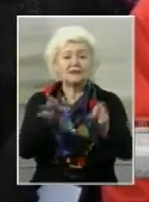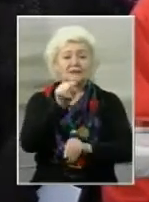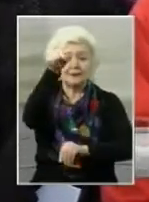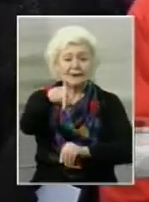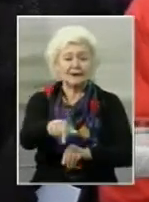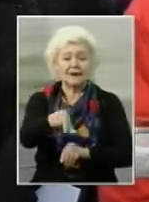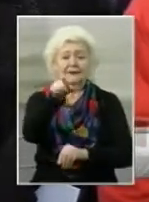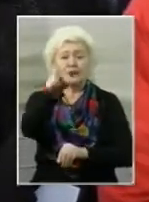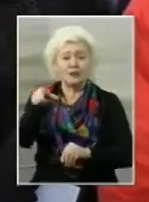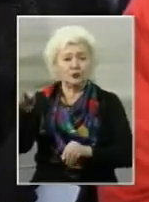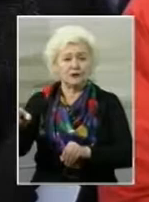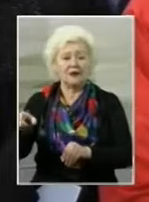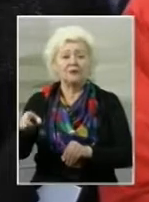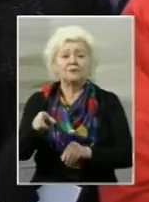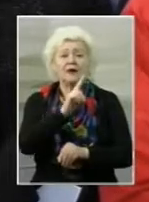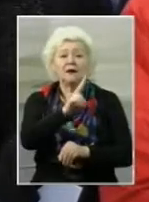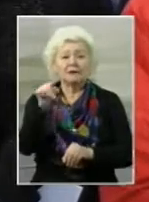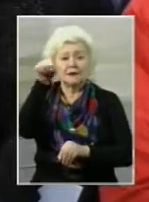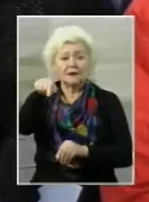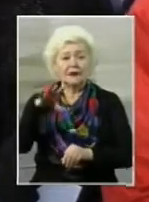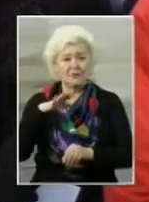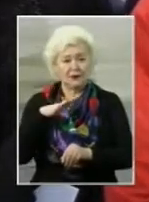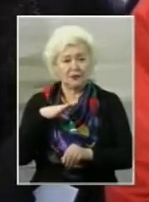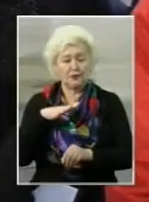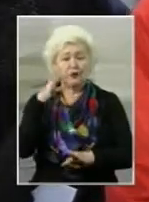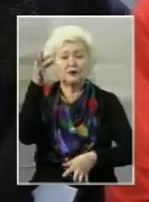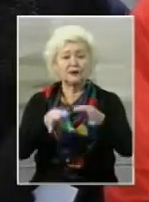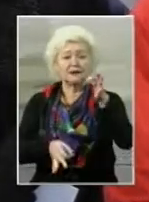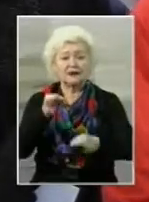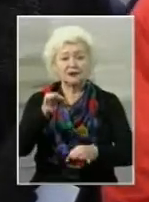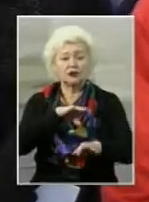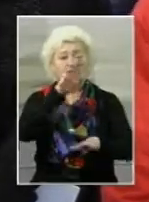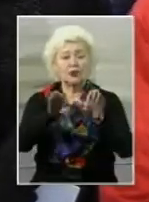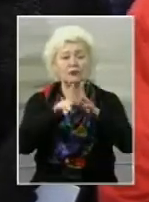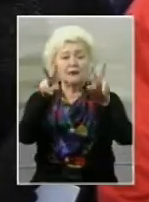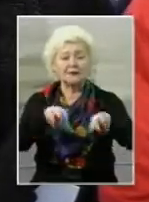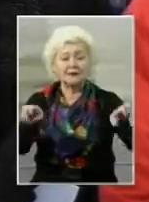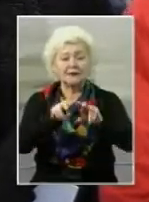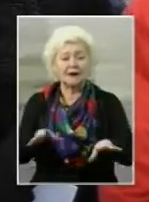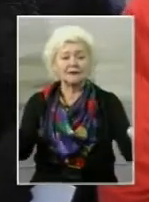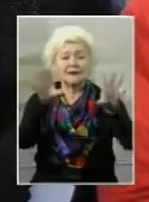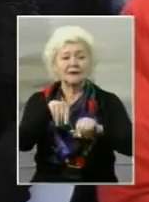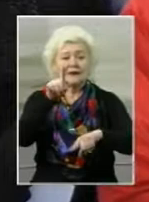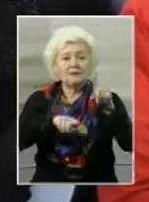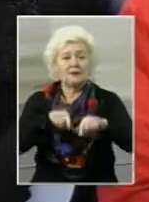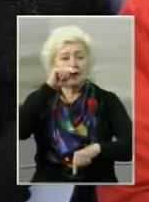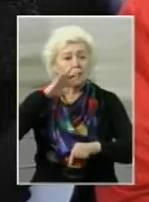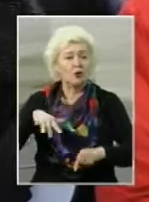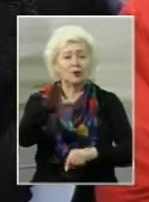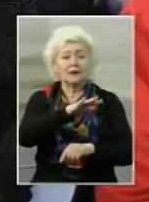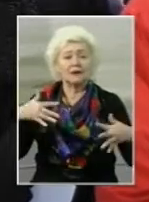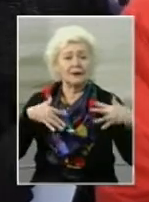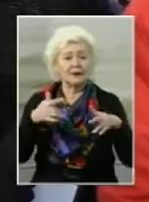Прийшли підтримати його та інших людей, які там перебувають, засуджені і під слідством, наших співвітчизників з України та